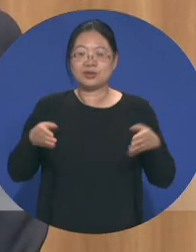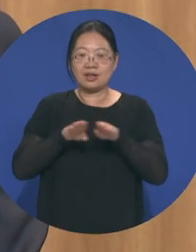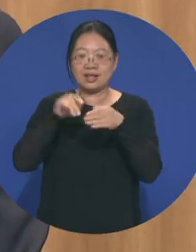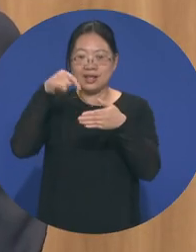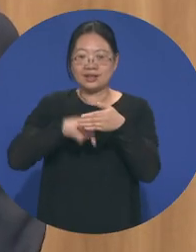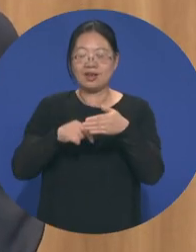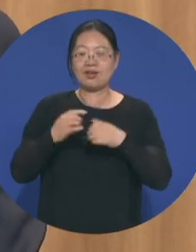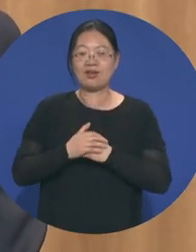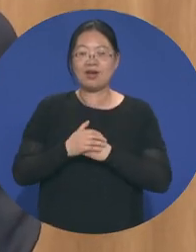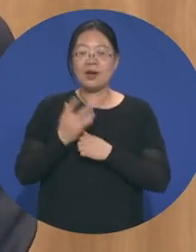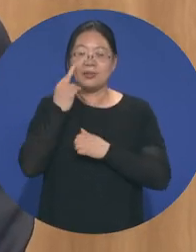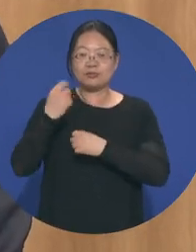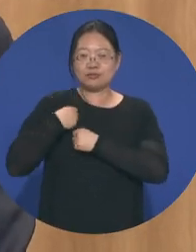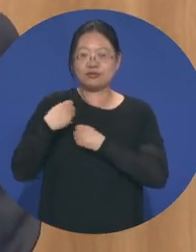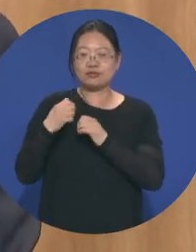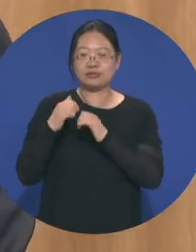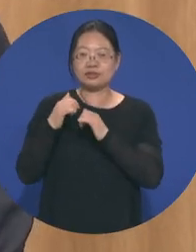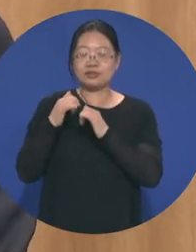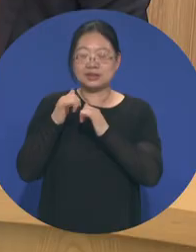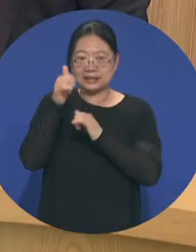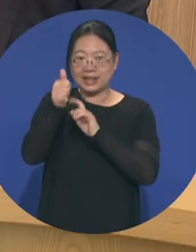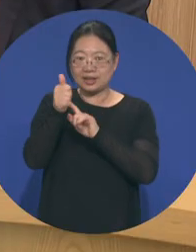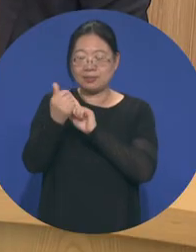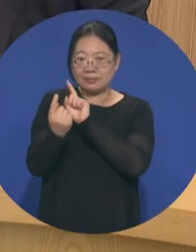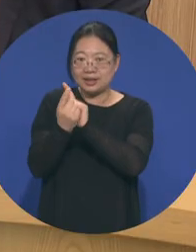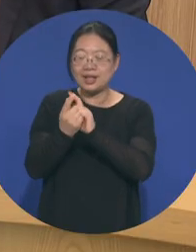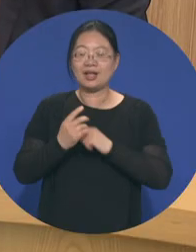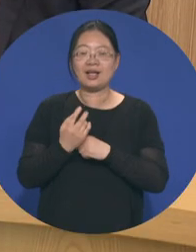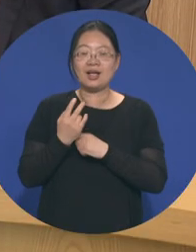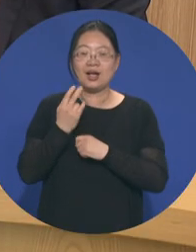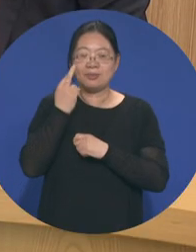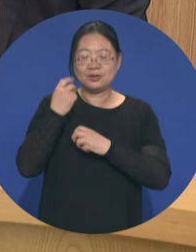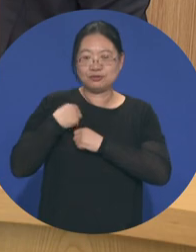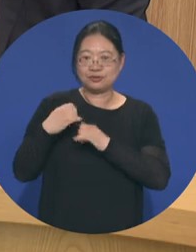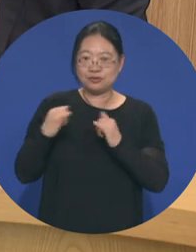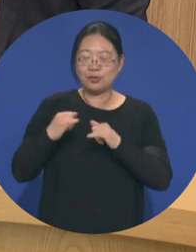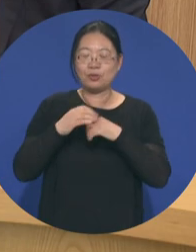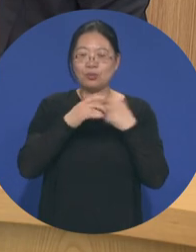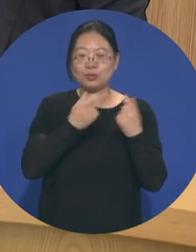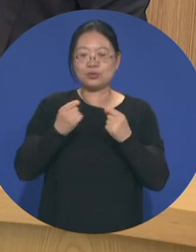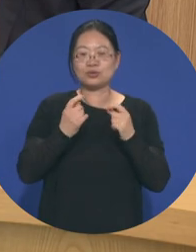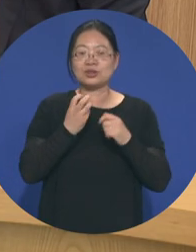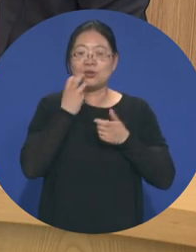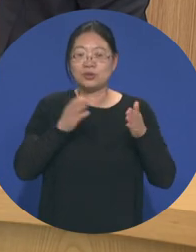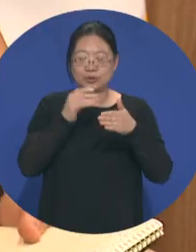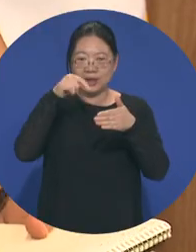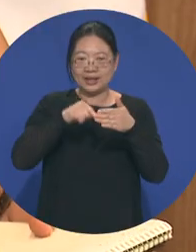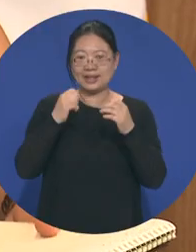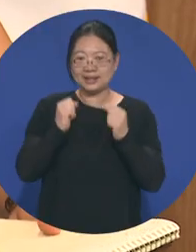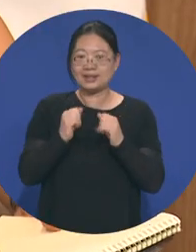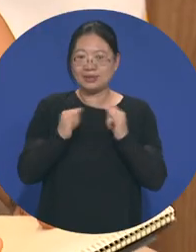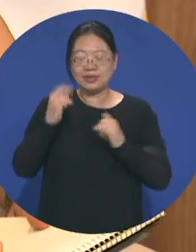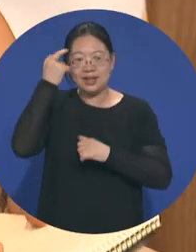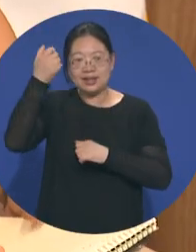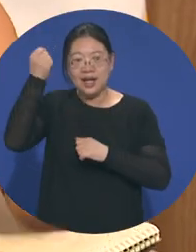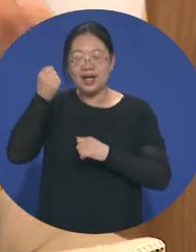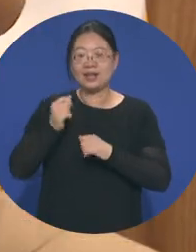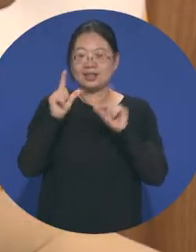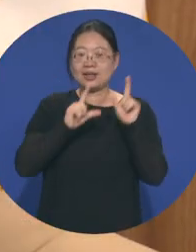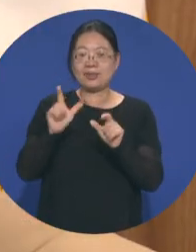만나 미 8군에 있는 군인들도 다 같은 우리 경기 도인이라고 생각한다며 미팔군소서 군인들의 살며